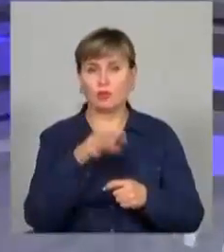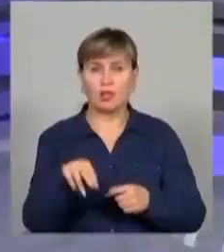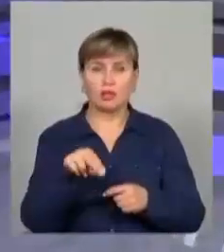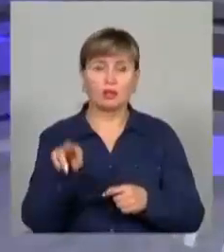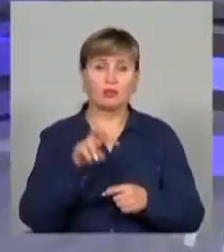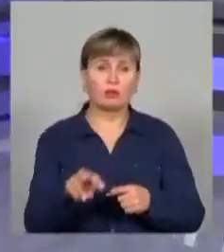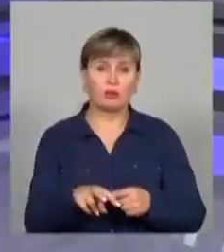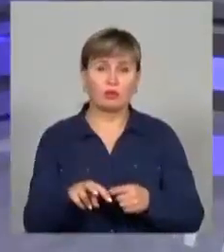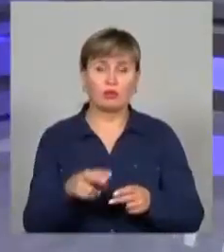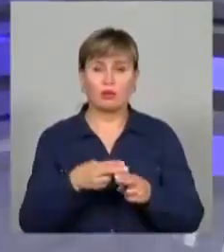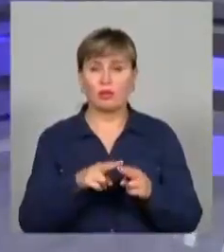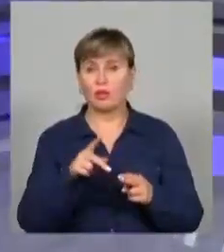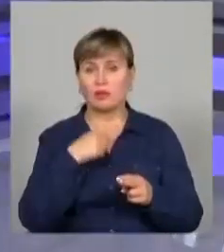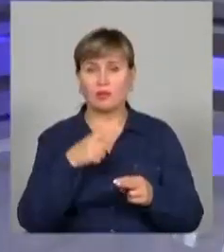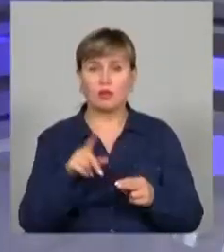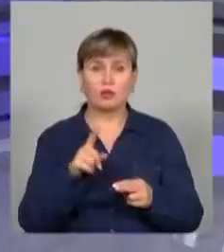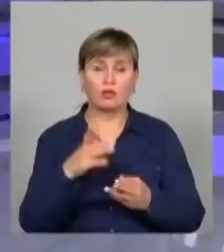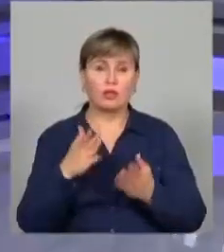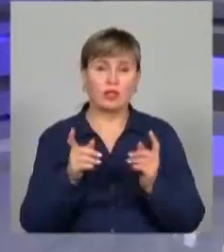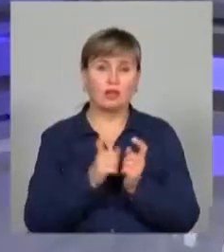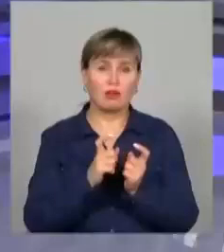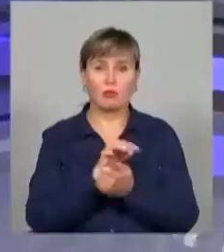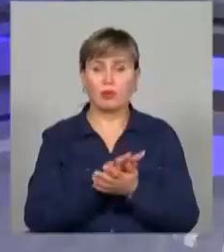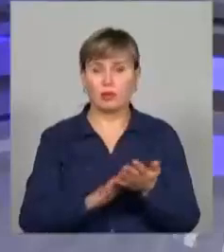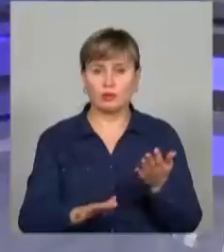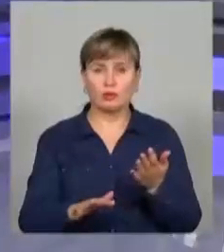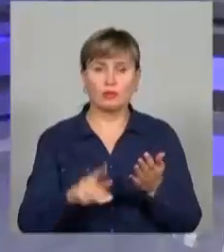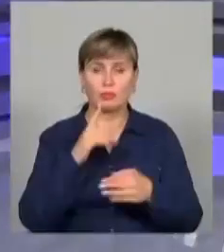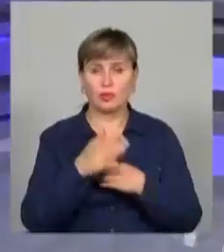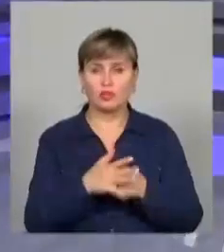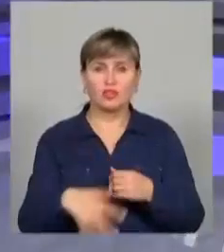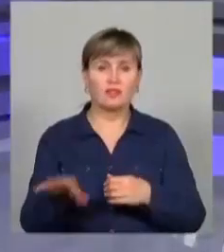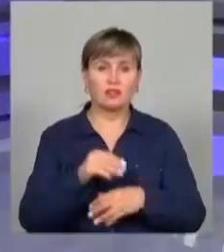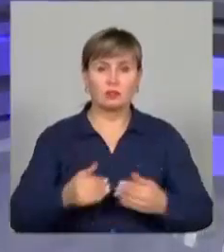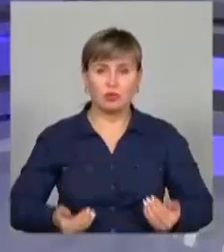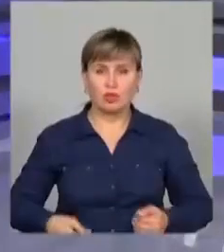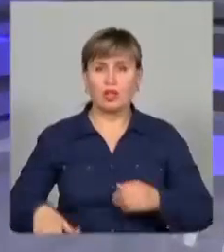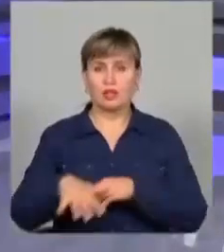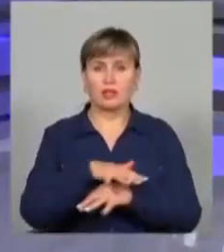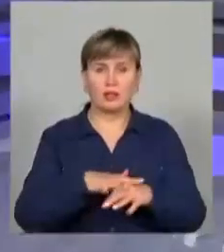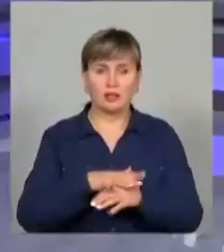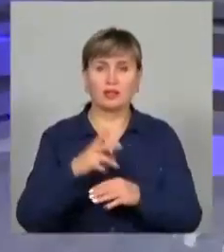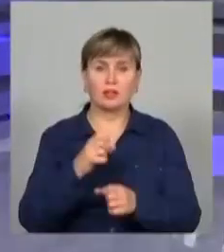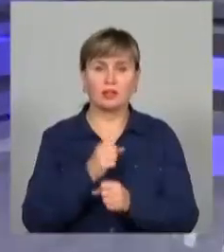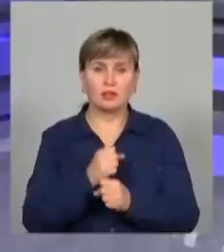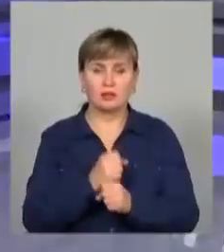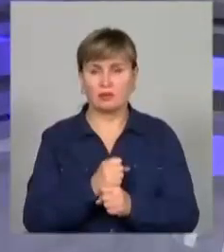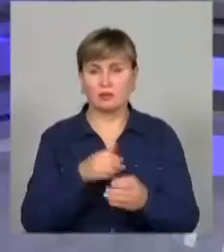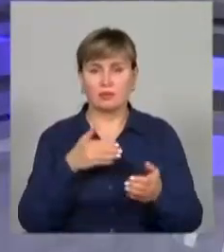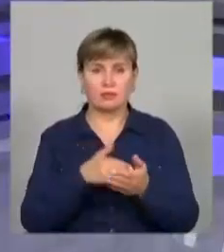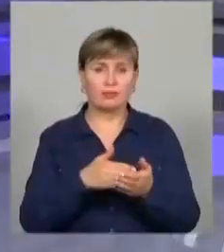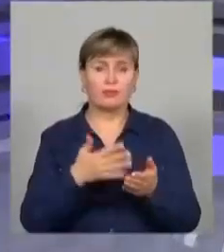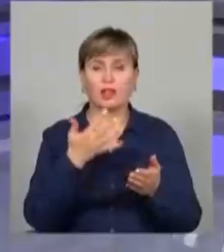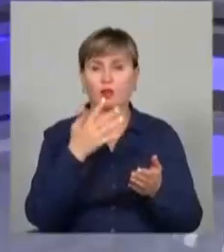долларов. Эксперты считают, что если конфликт продолжится, то почти всем жителям страны придется укладываться в лимит